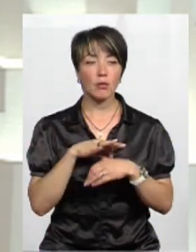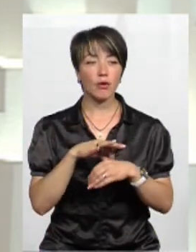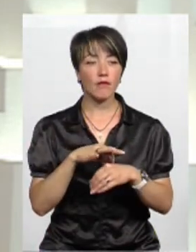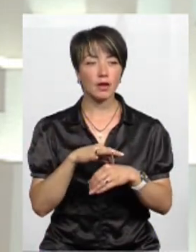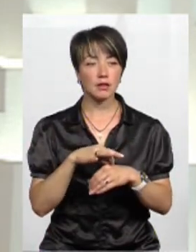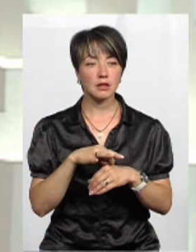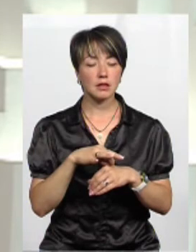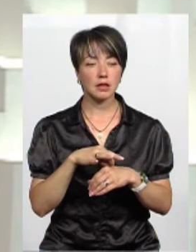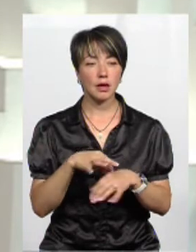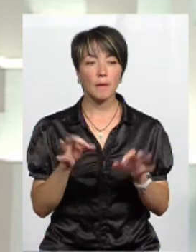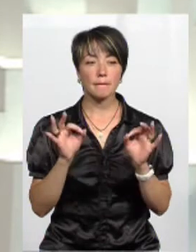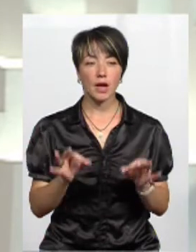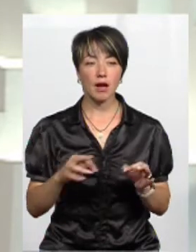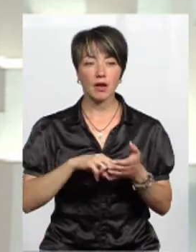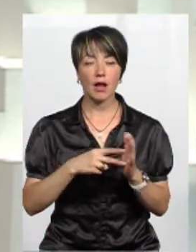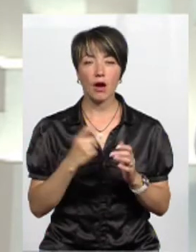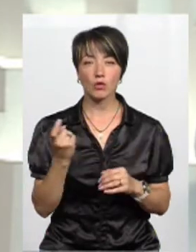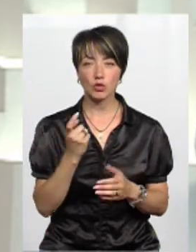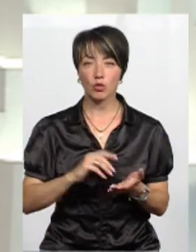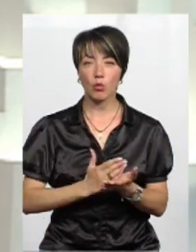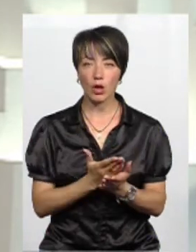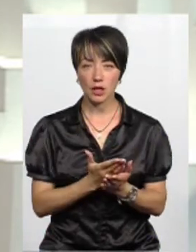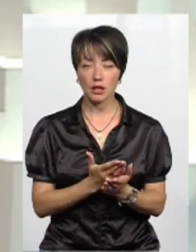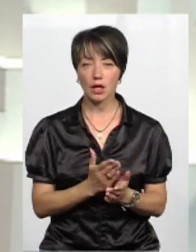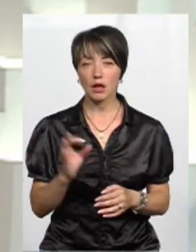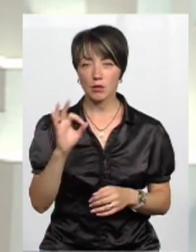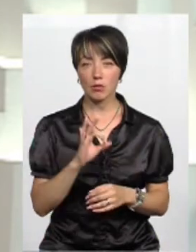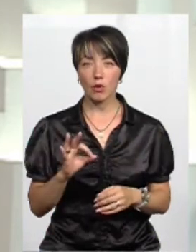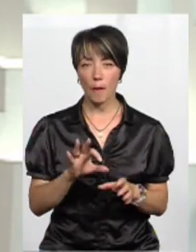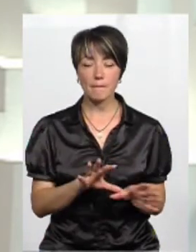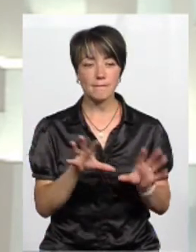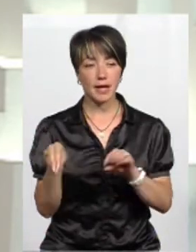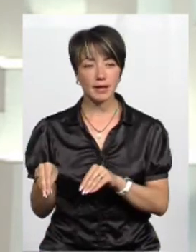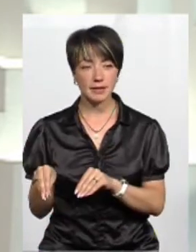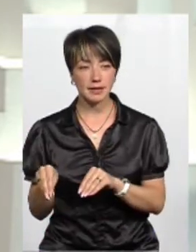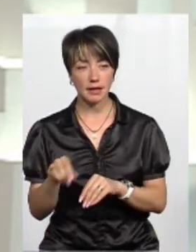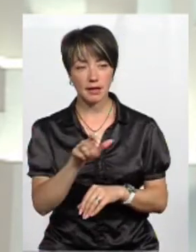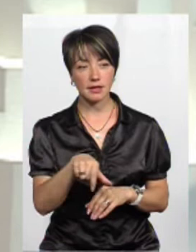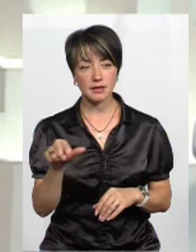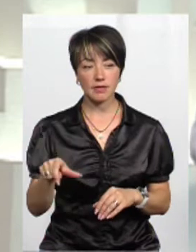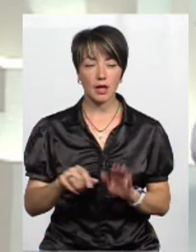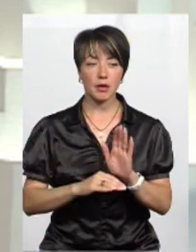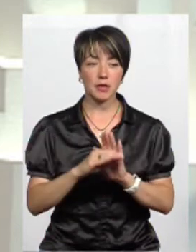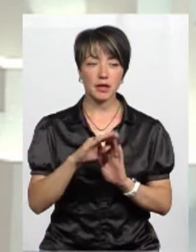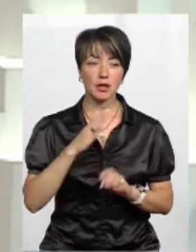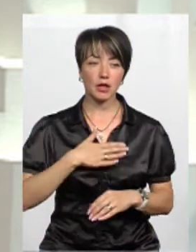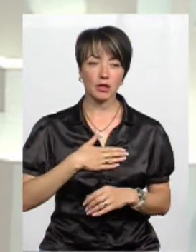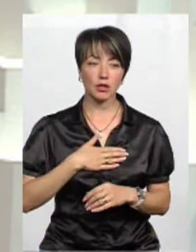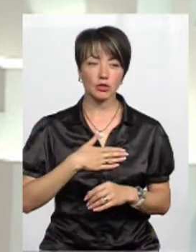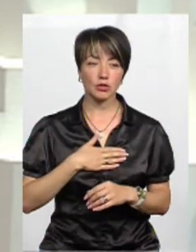проведення правильної економічної політики щодо переселенців, підняття